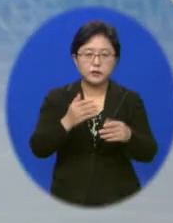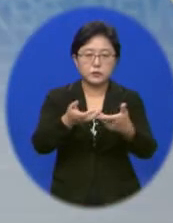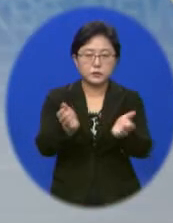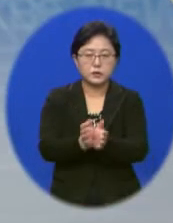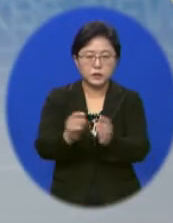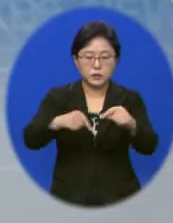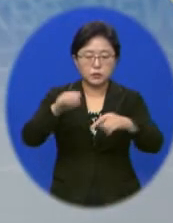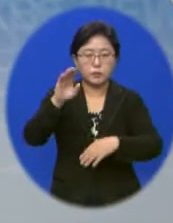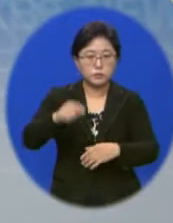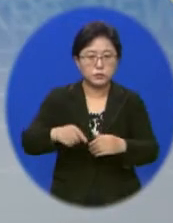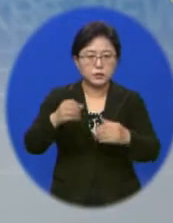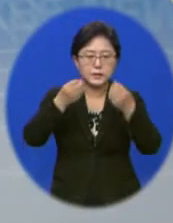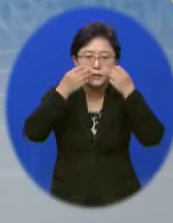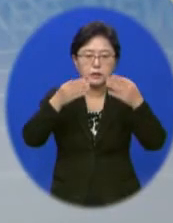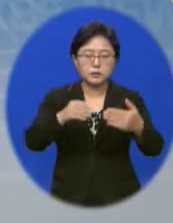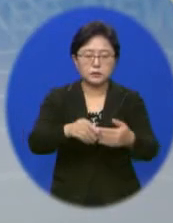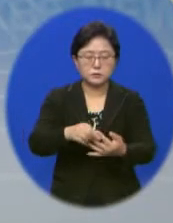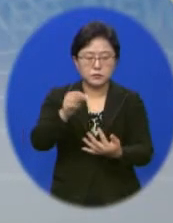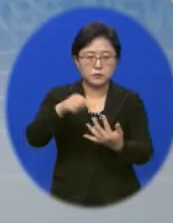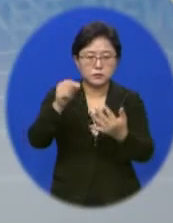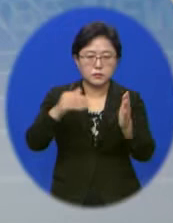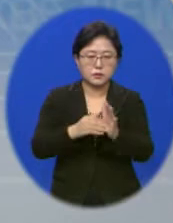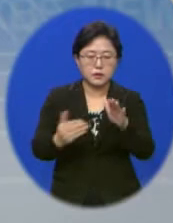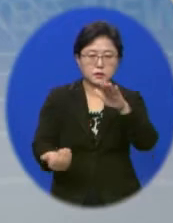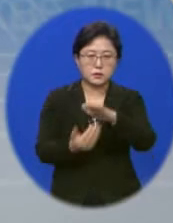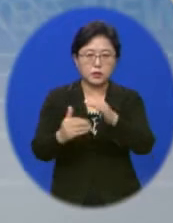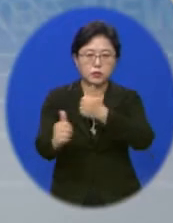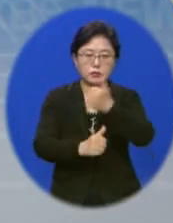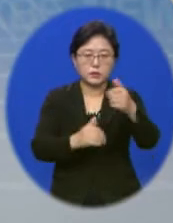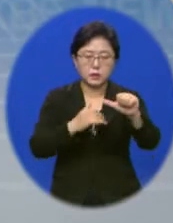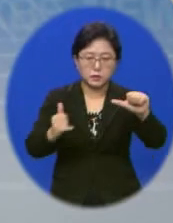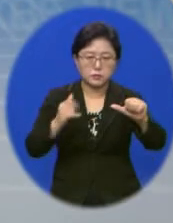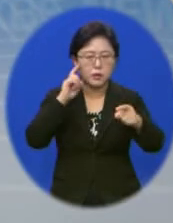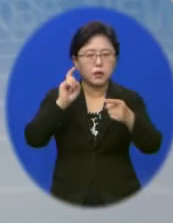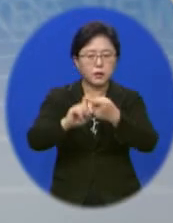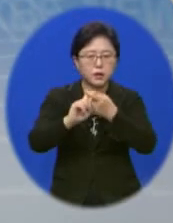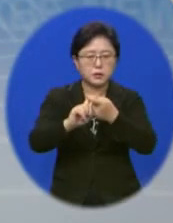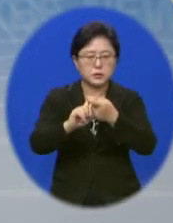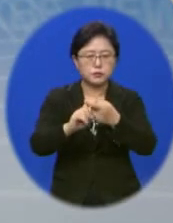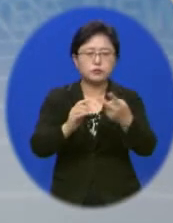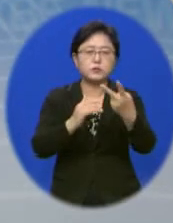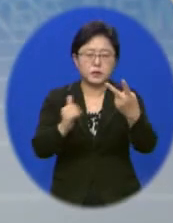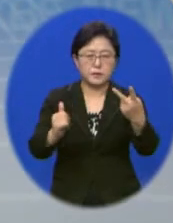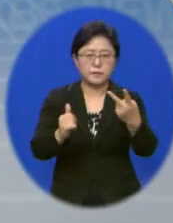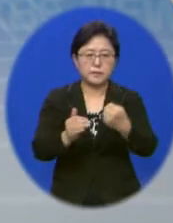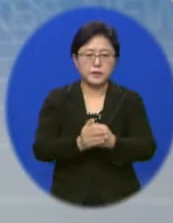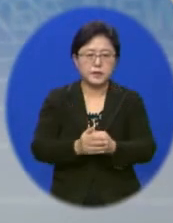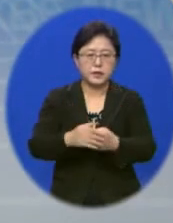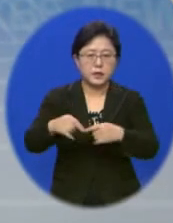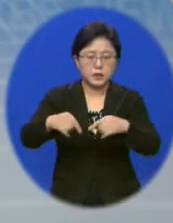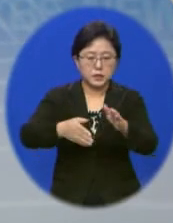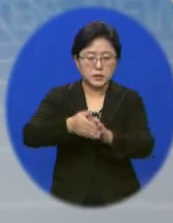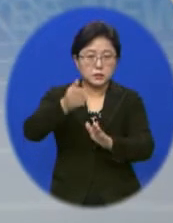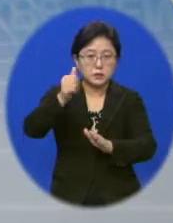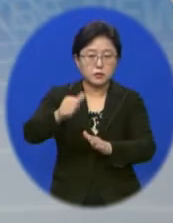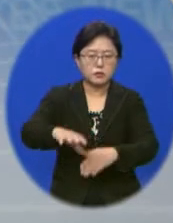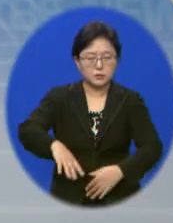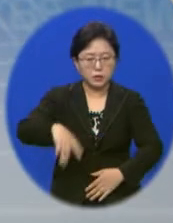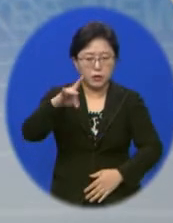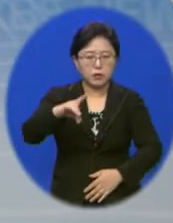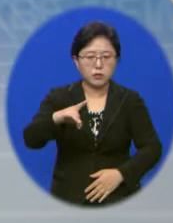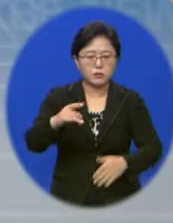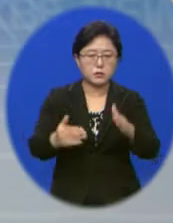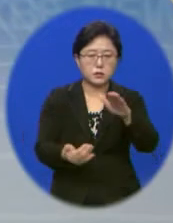더불어민주당이 지도부를 새로 선출했습니다. 최고위원 5명 중에 관심이 가는 두 사람이 있는데요. 자치단체장으로는